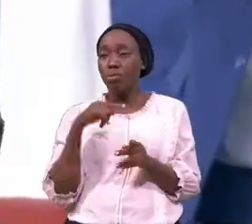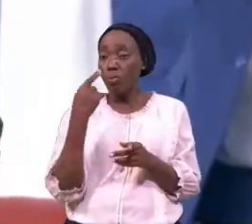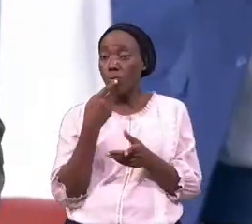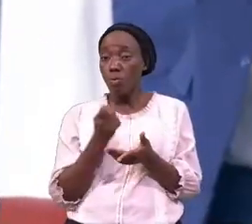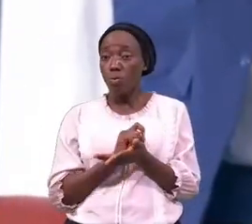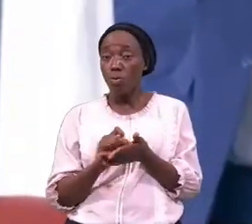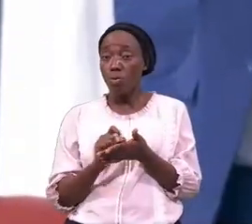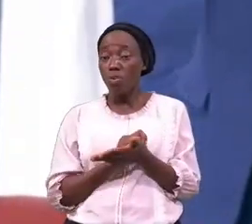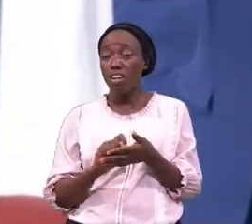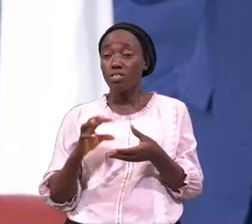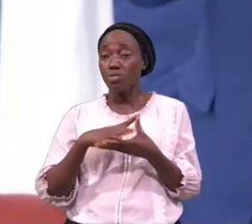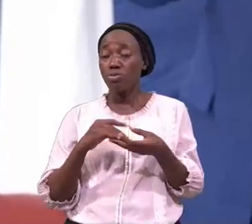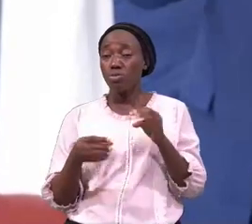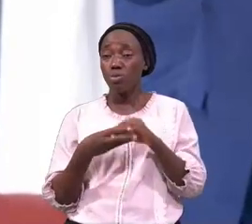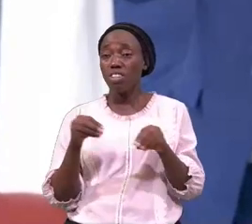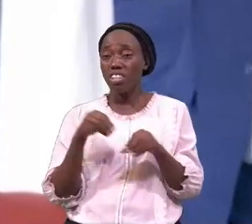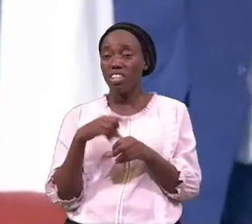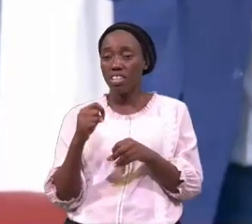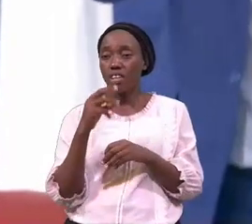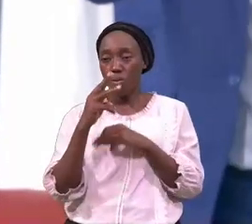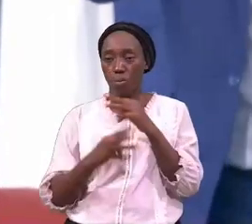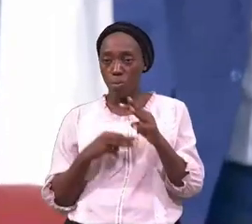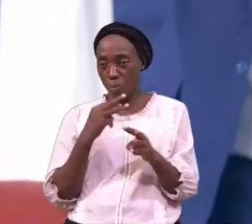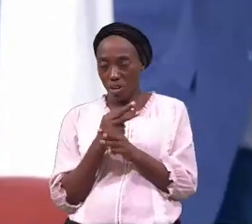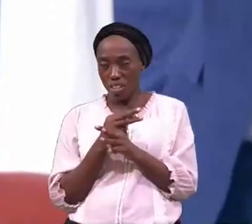Ceux qui écrivent des histoires dans le monde,